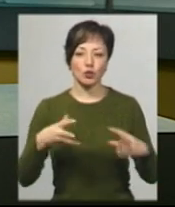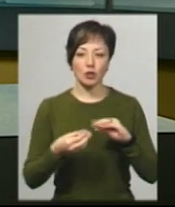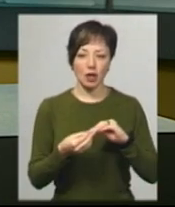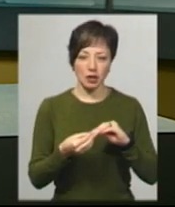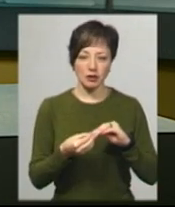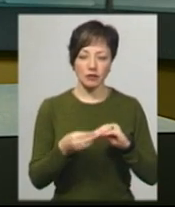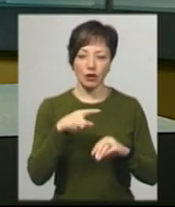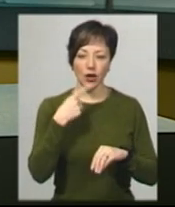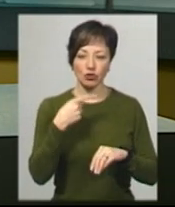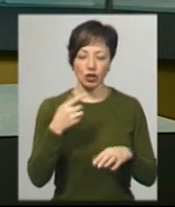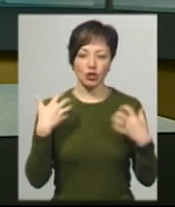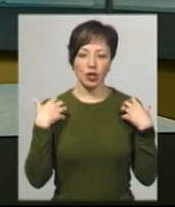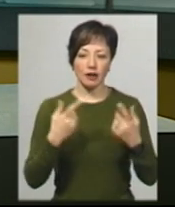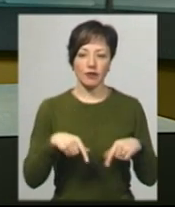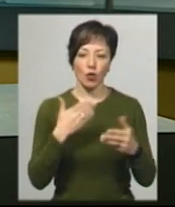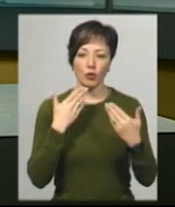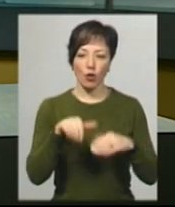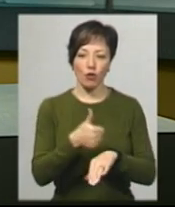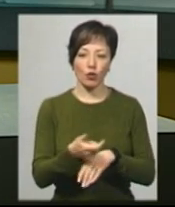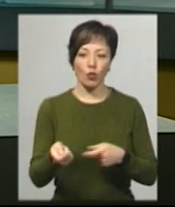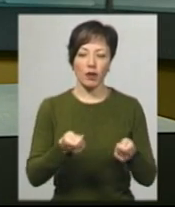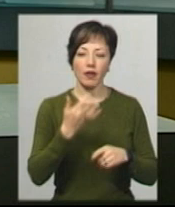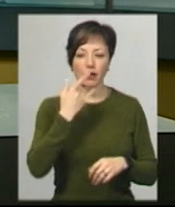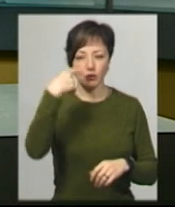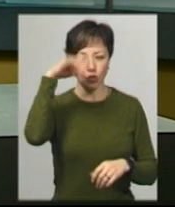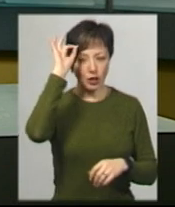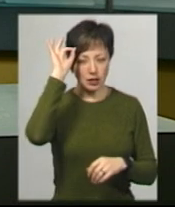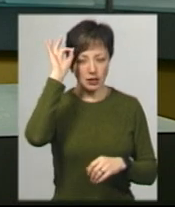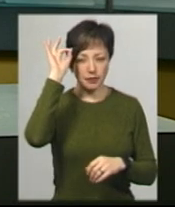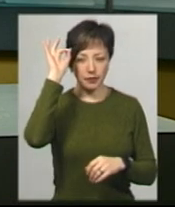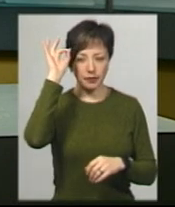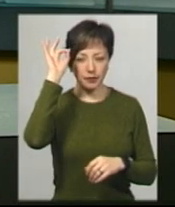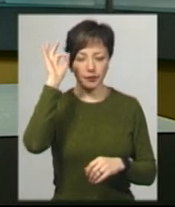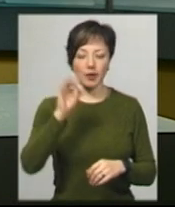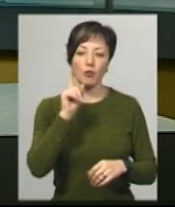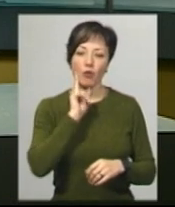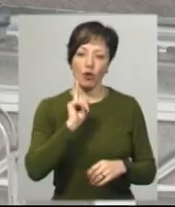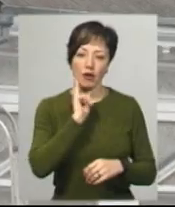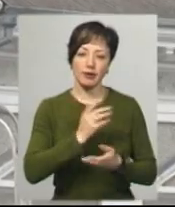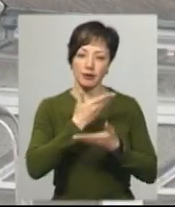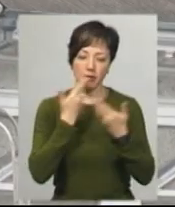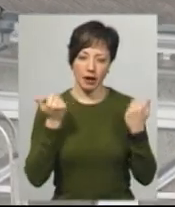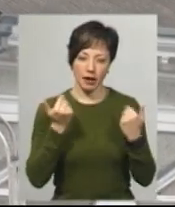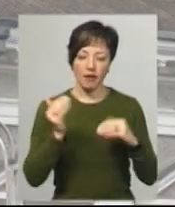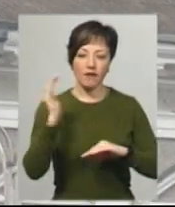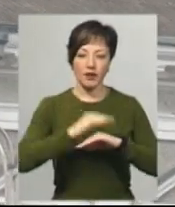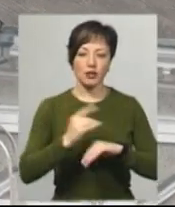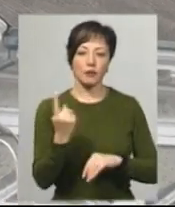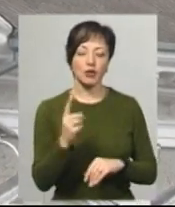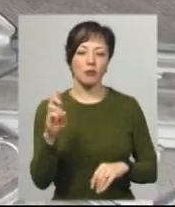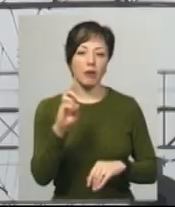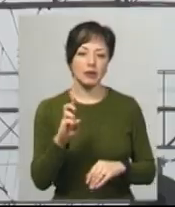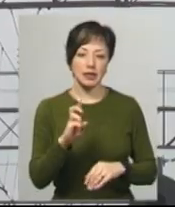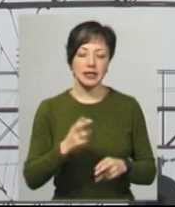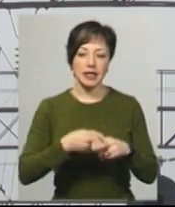за словами начальниці відділу комунікації Головного управління Нацполіції області Інни Глеги, поки немає. Нагадаємо, ввечері 1 березня